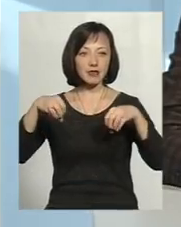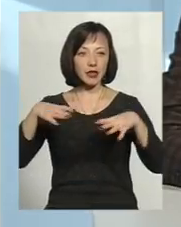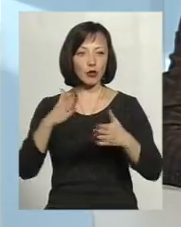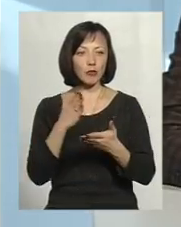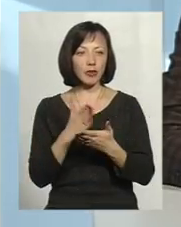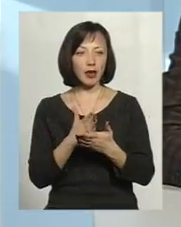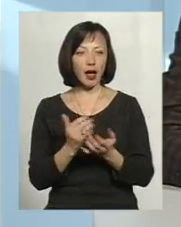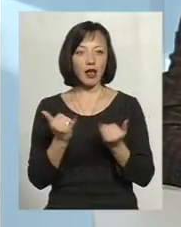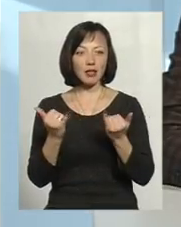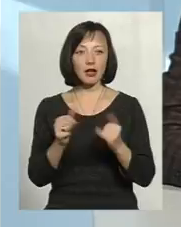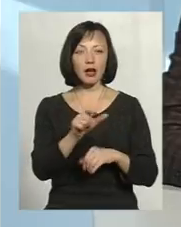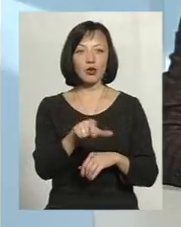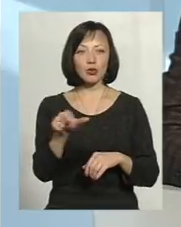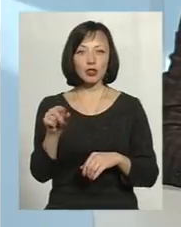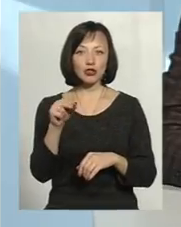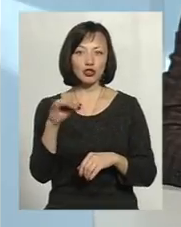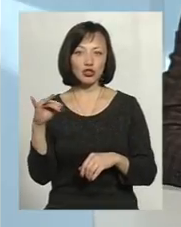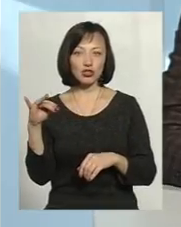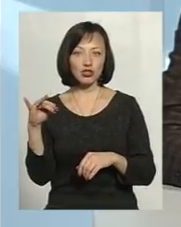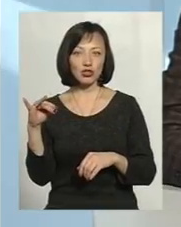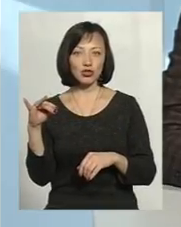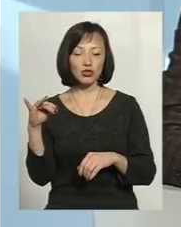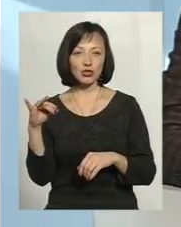А для людей, чи вони